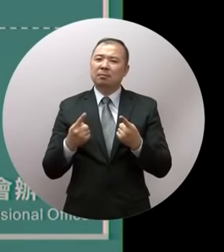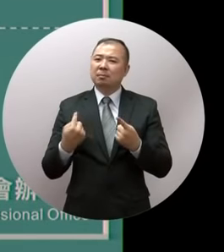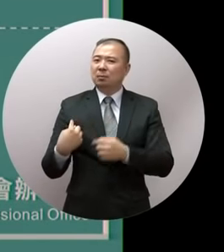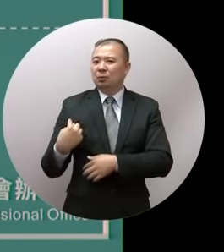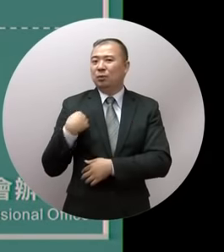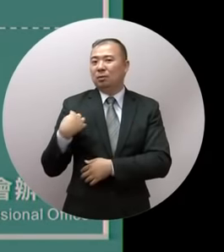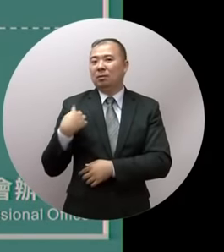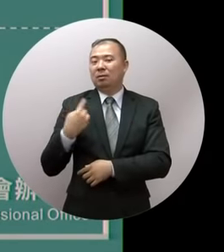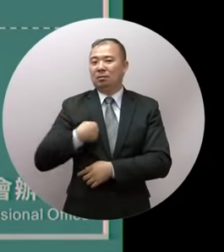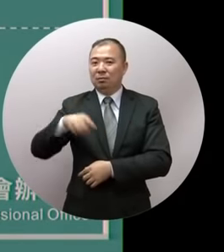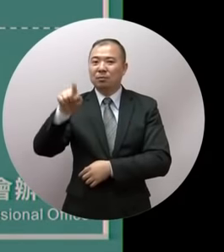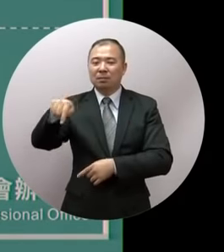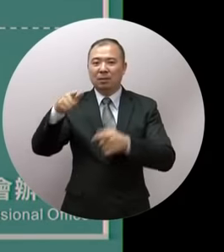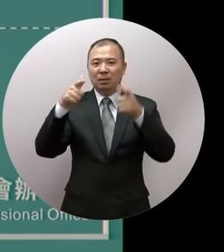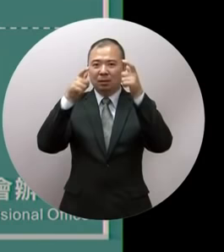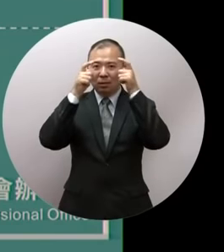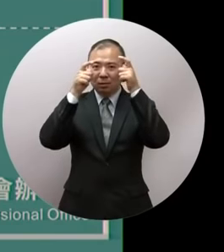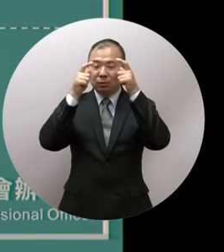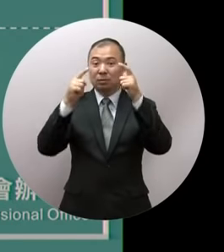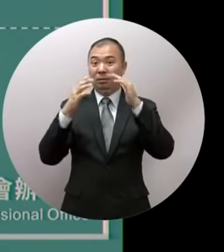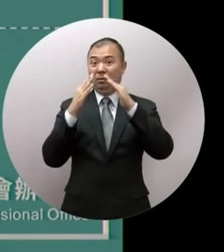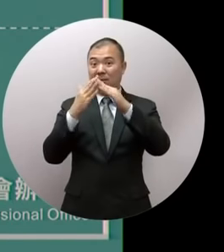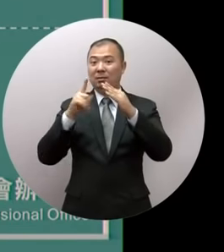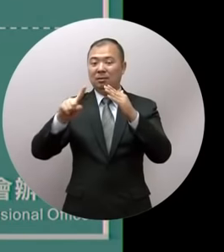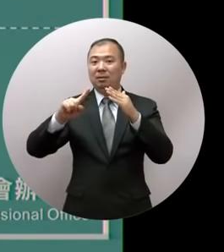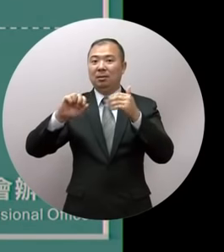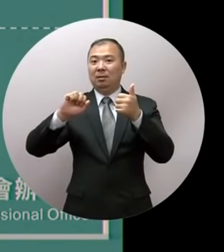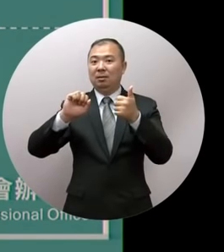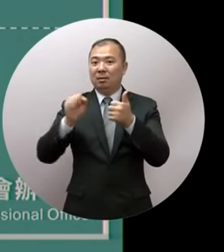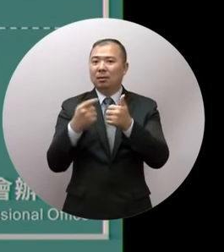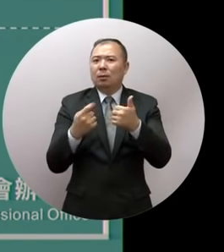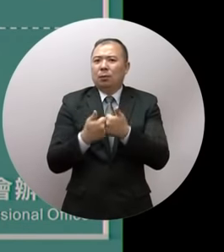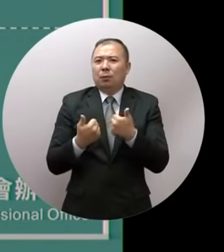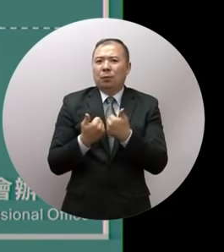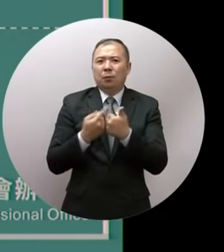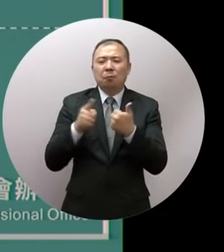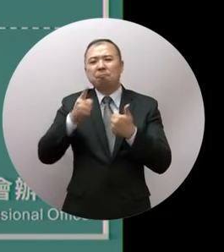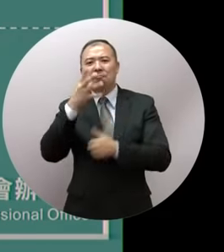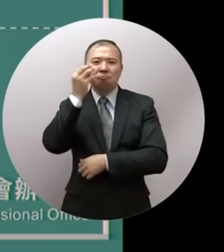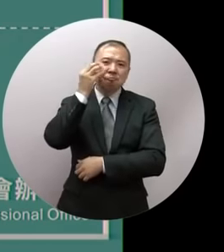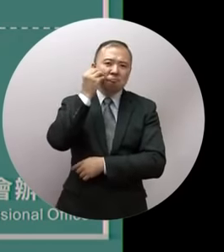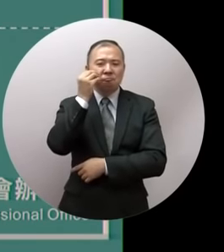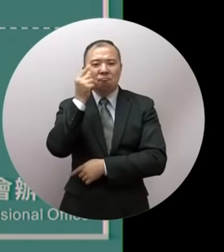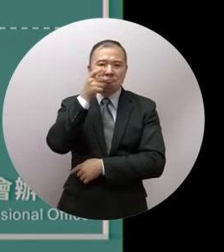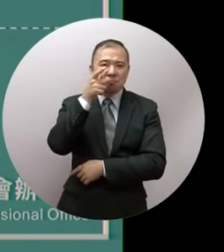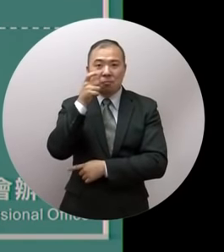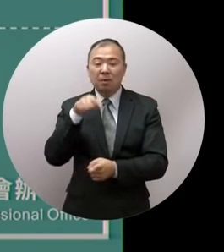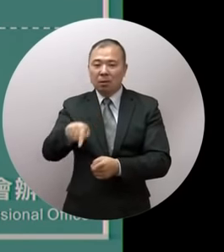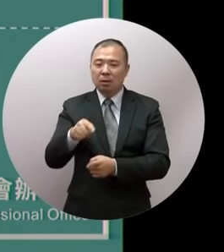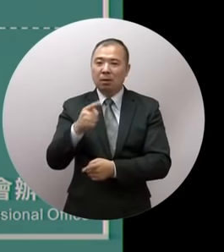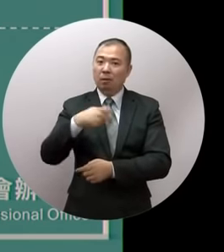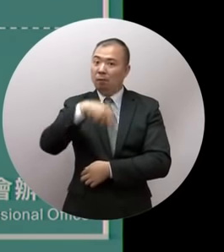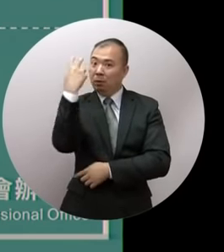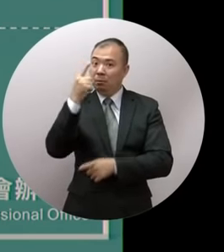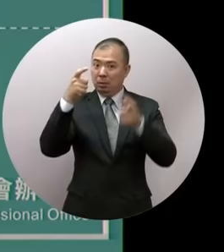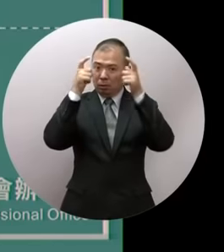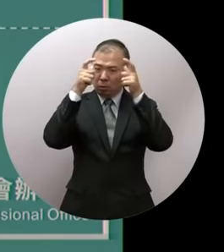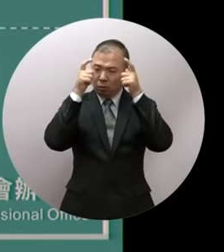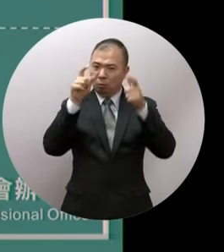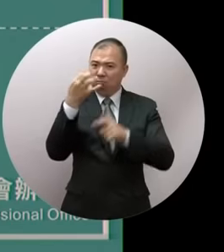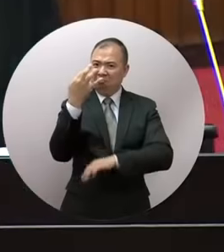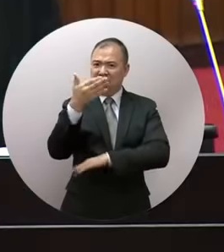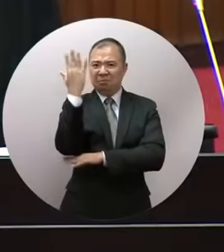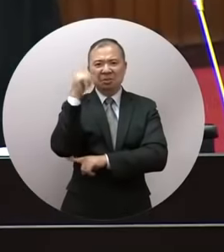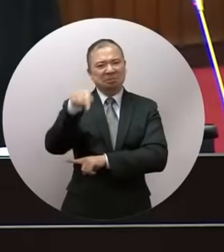天也去高雄市议会去视察他们的高雄的财政，也觉得他们的高雄财政非常非常的有问题